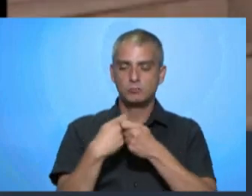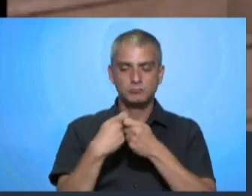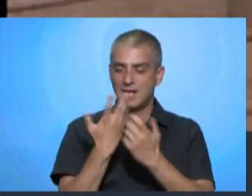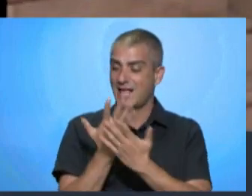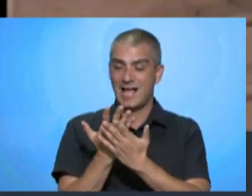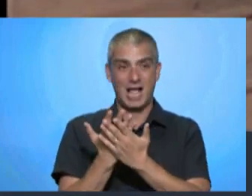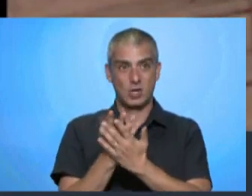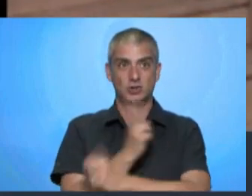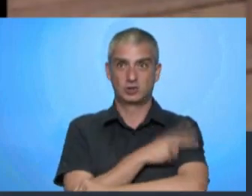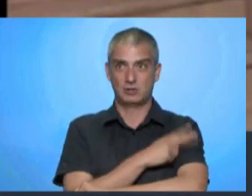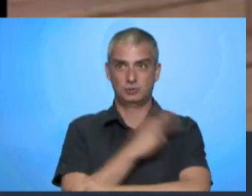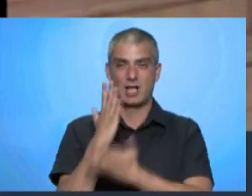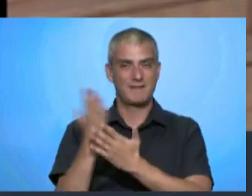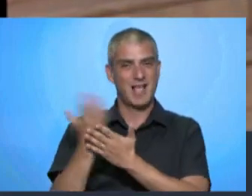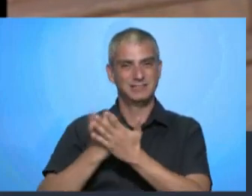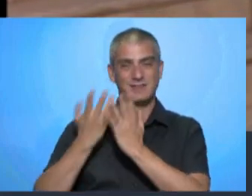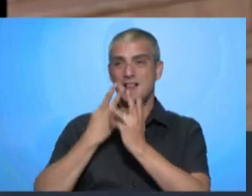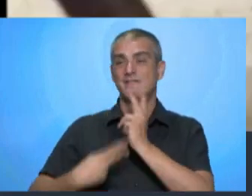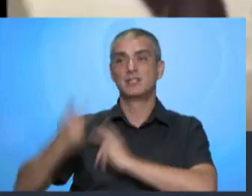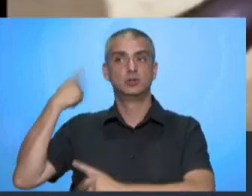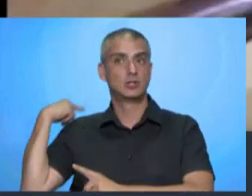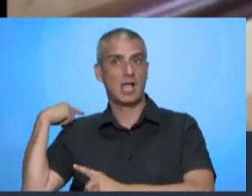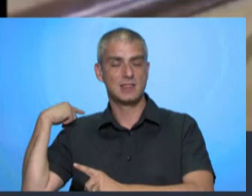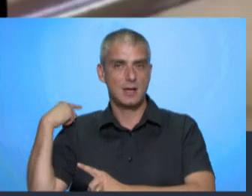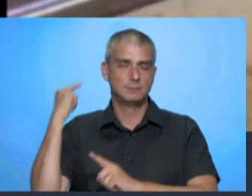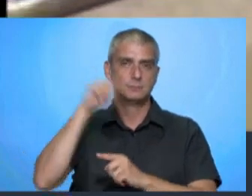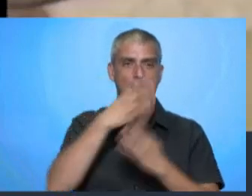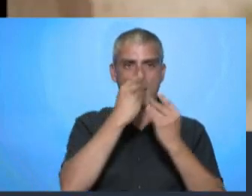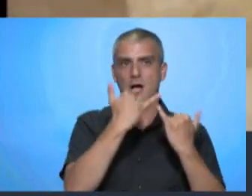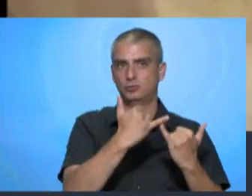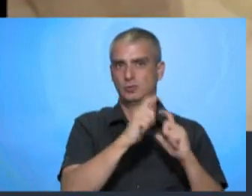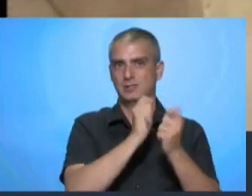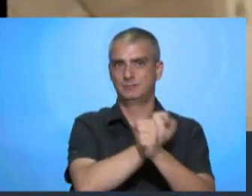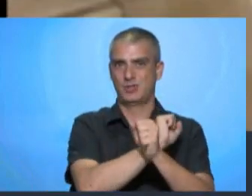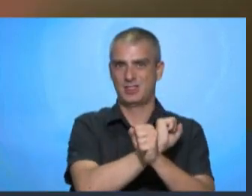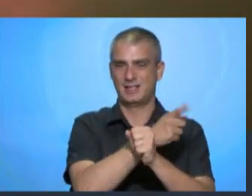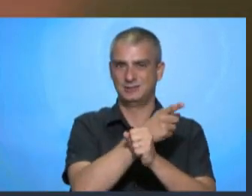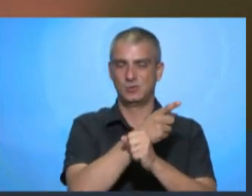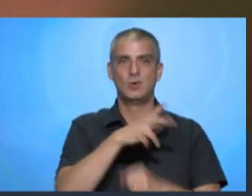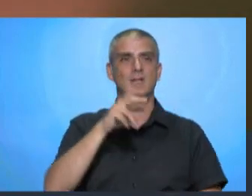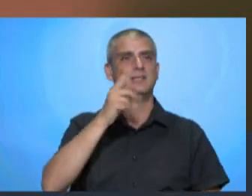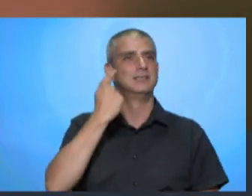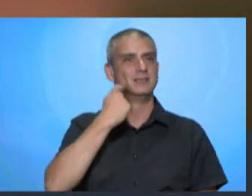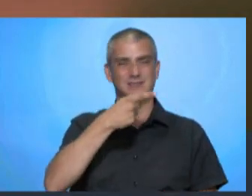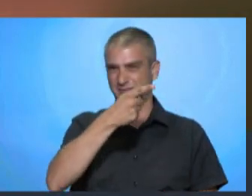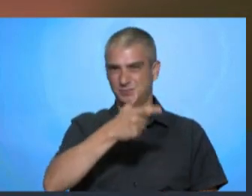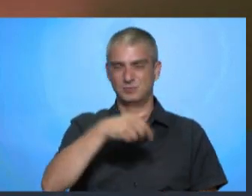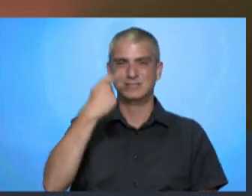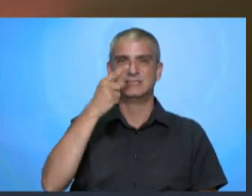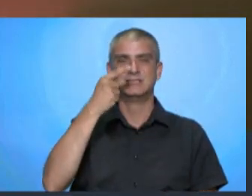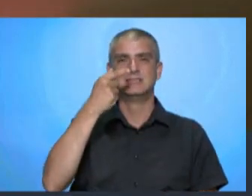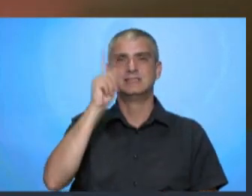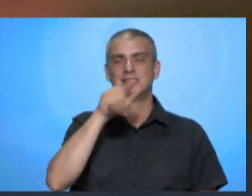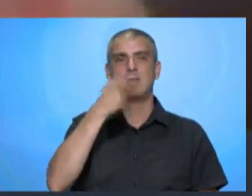הראיות שהמשטרה אספה אז לפני שנתיים לחשודים שנעצרו. ניבי זגורי, ראש ארגון הפשיעה, כך על פי